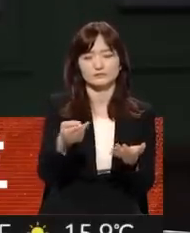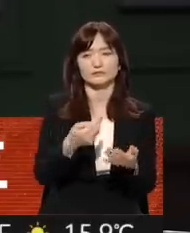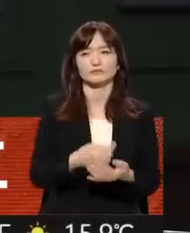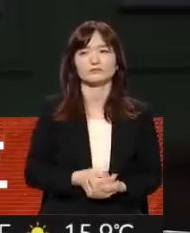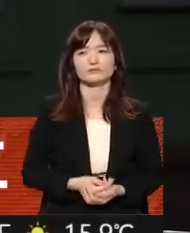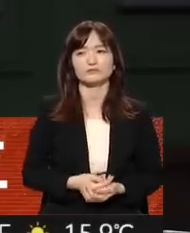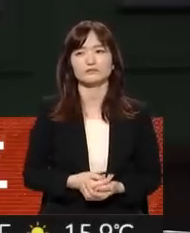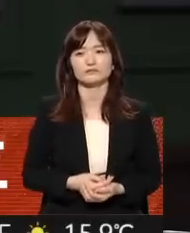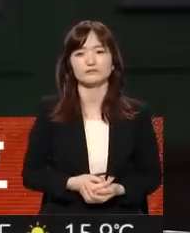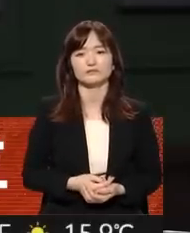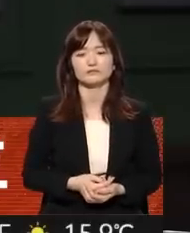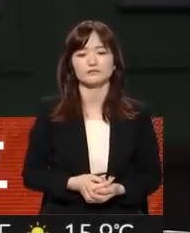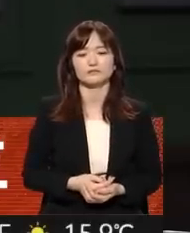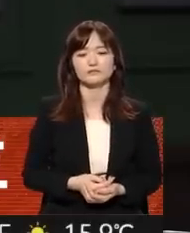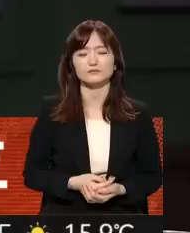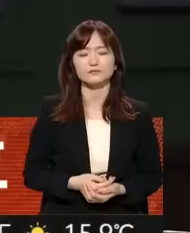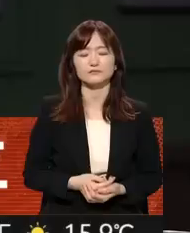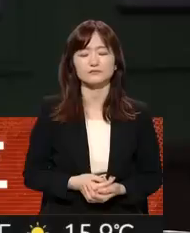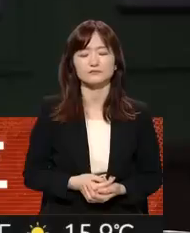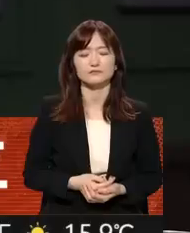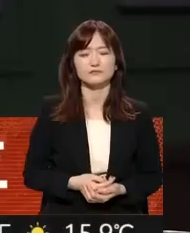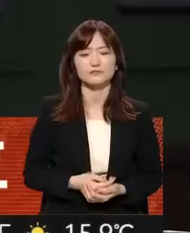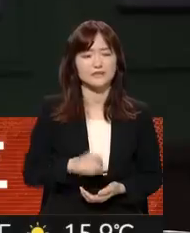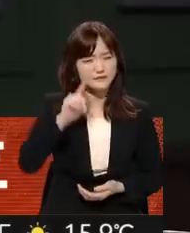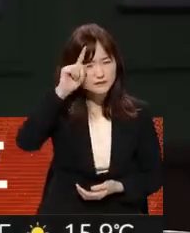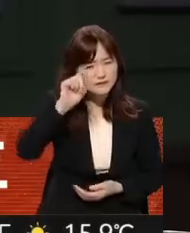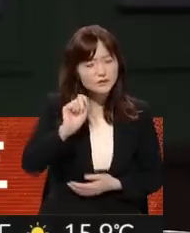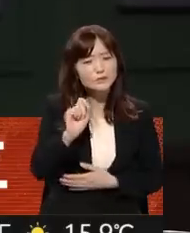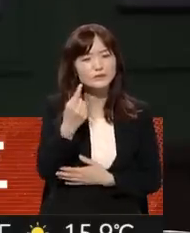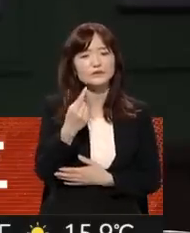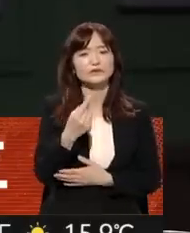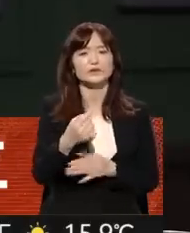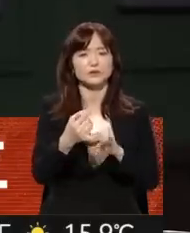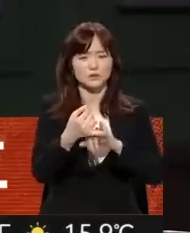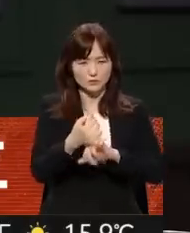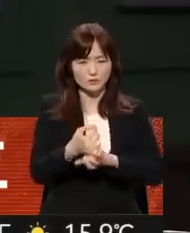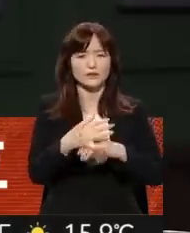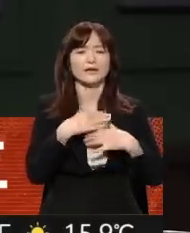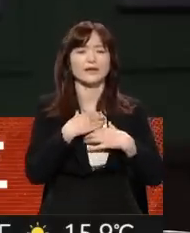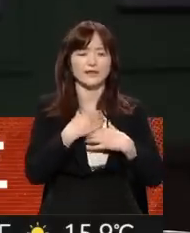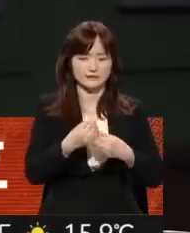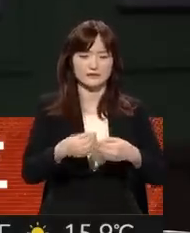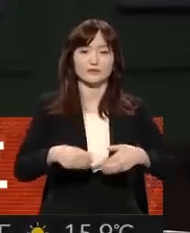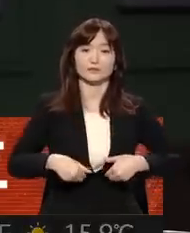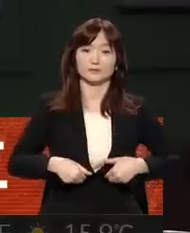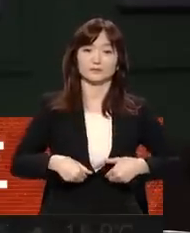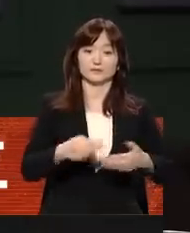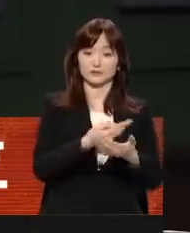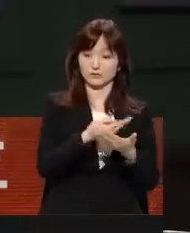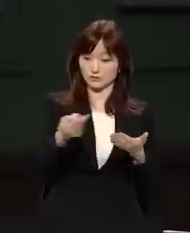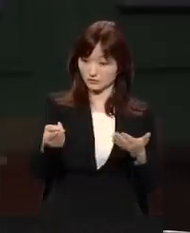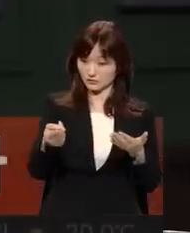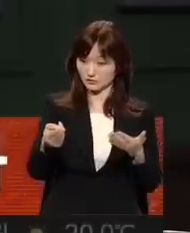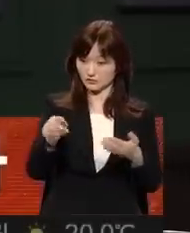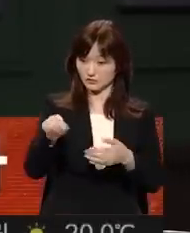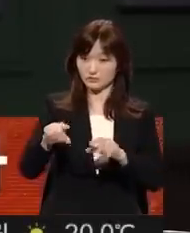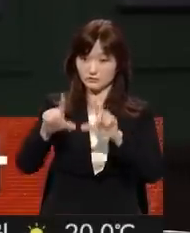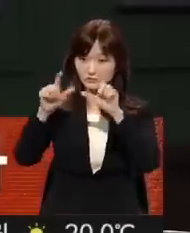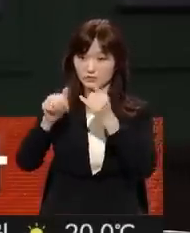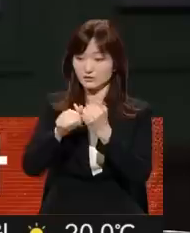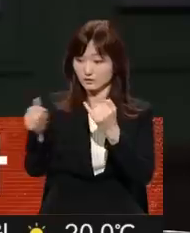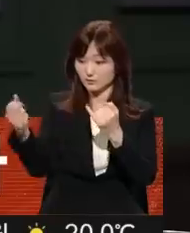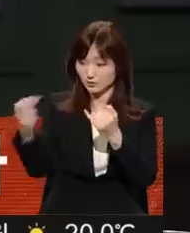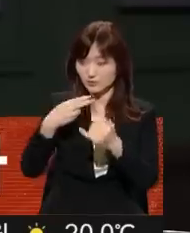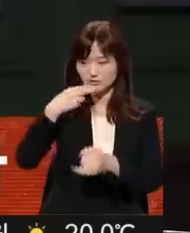이 병원에서 스트레스가 원인이다. 그러니까 절대 안정 취해야 한다. 이렇게 얘기를 했답니다. 그런데 퇴원하자마자 바로 그날부터 이 남편이